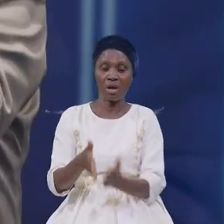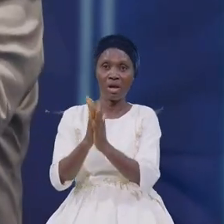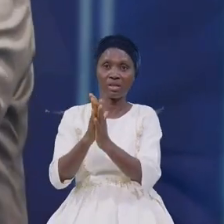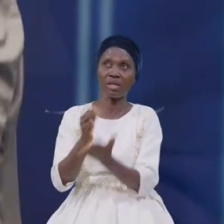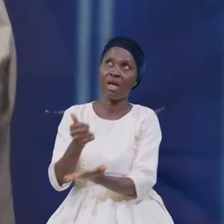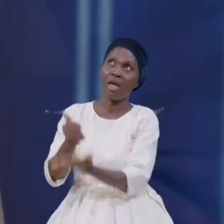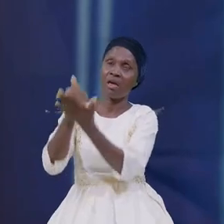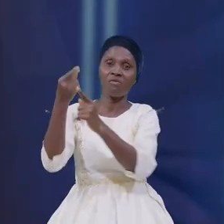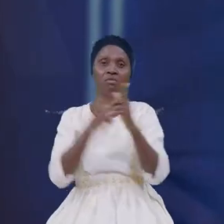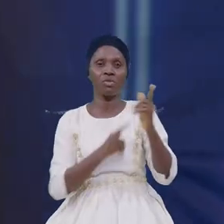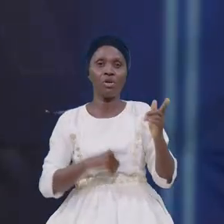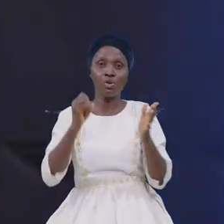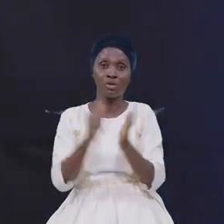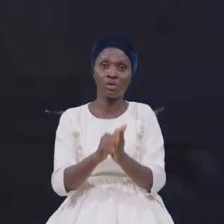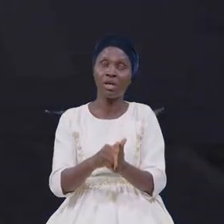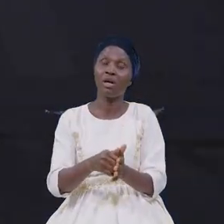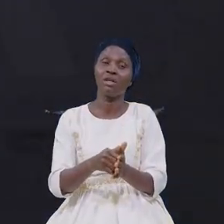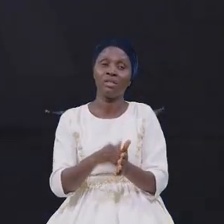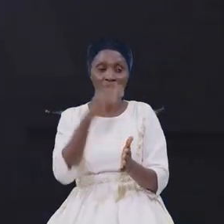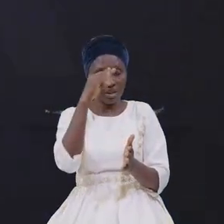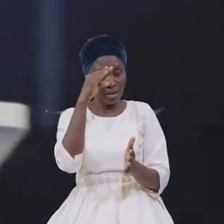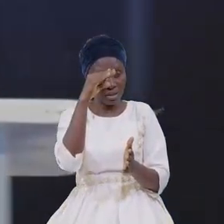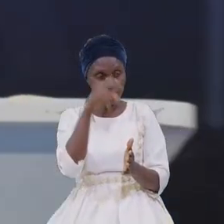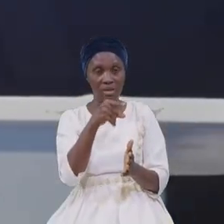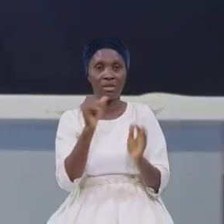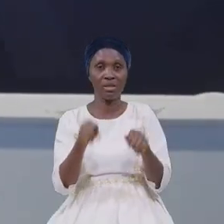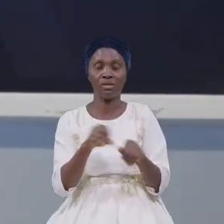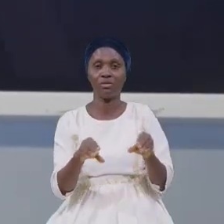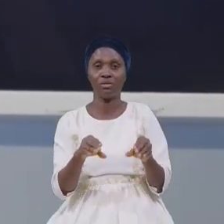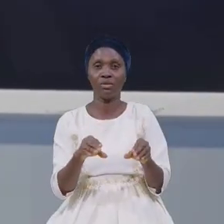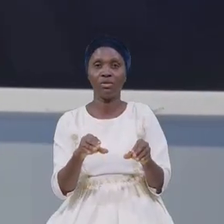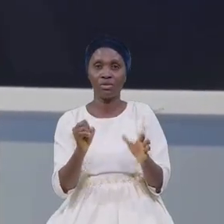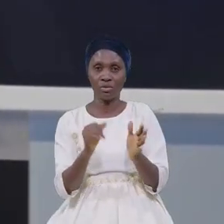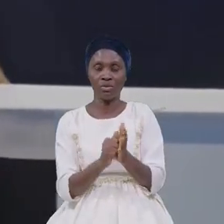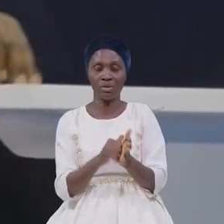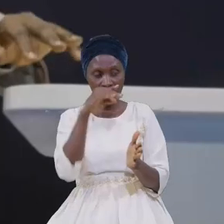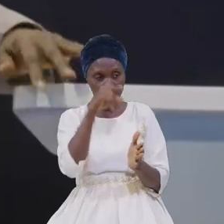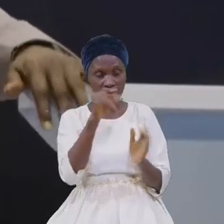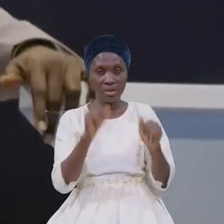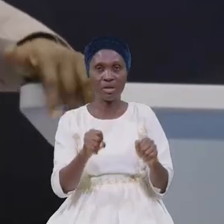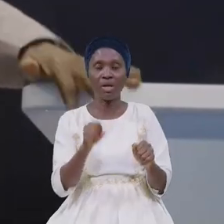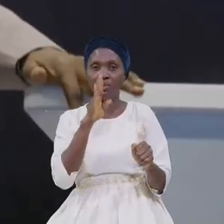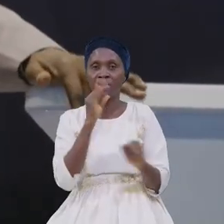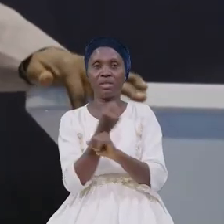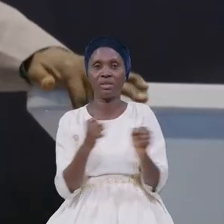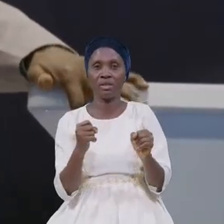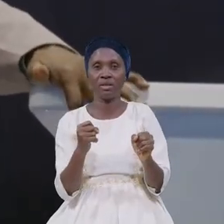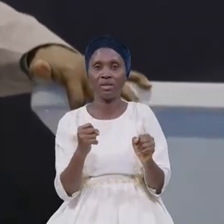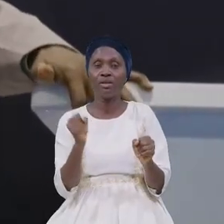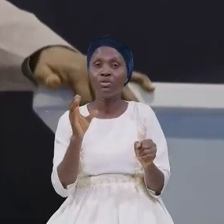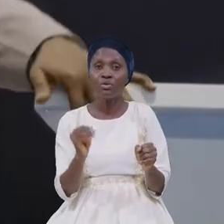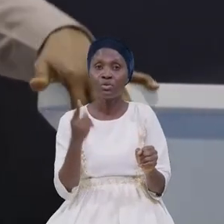Seigneur pour pouvoir prendre ce qu'il doit prendre pour être sauvé. Mais les